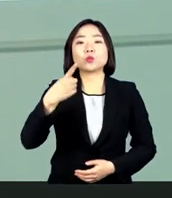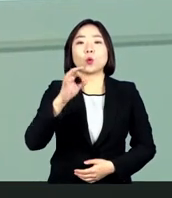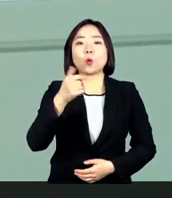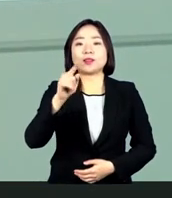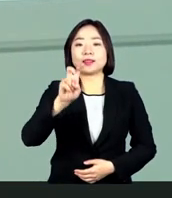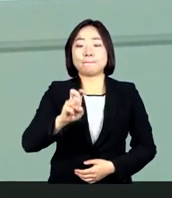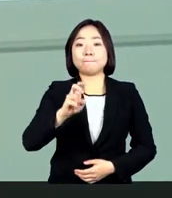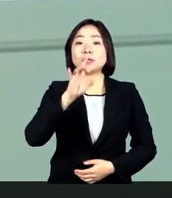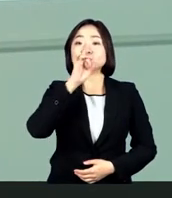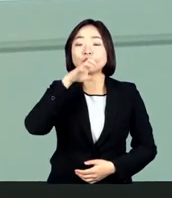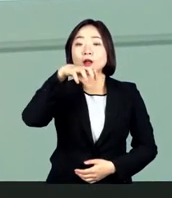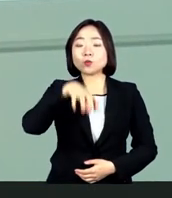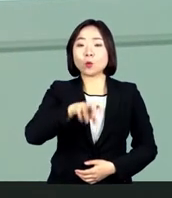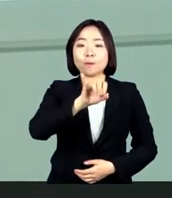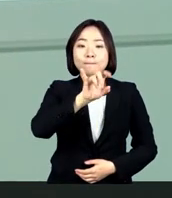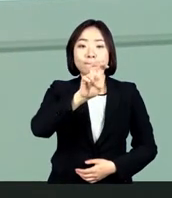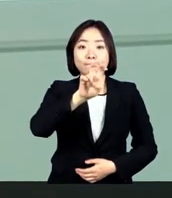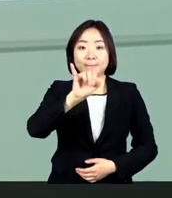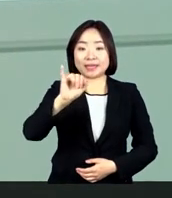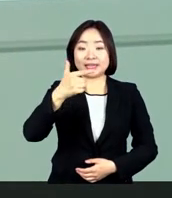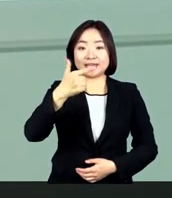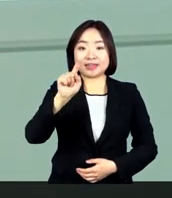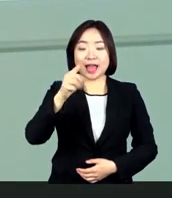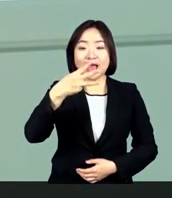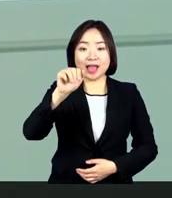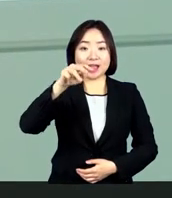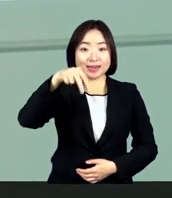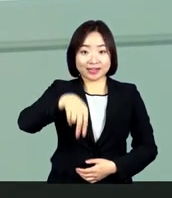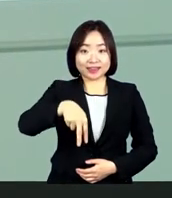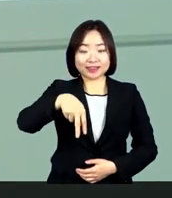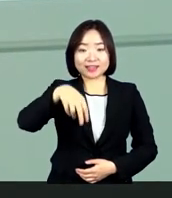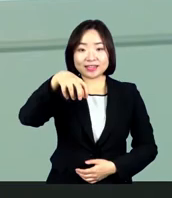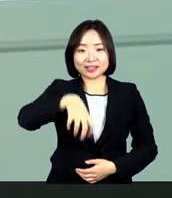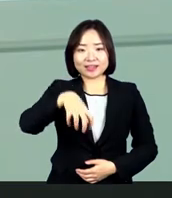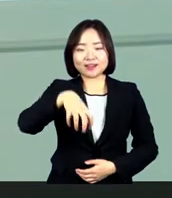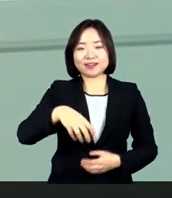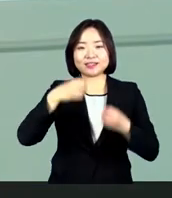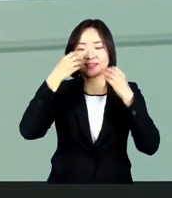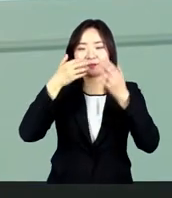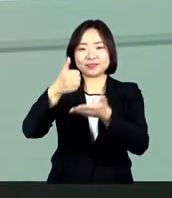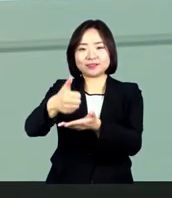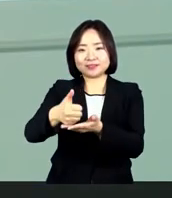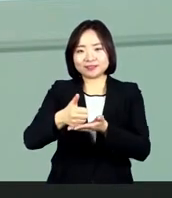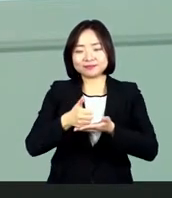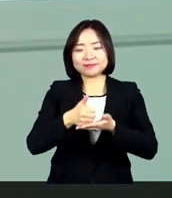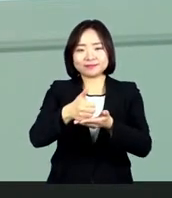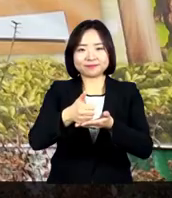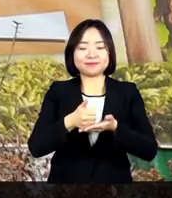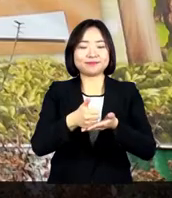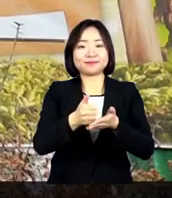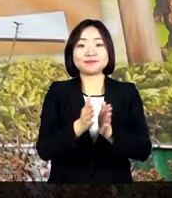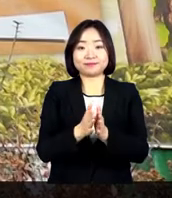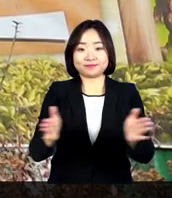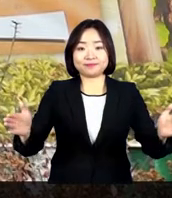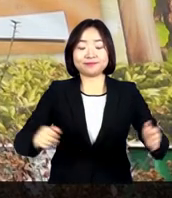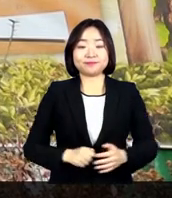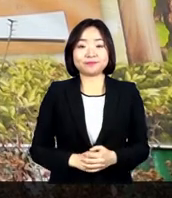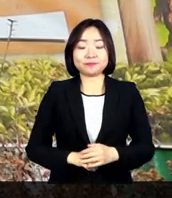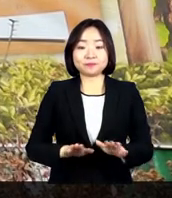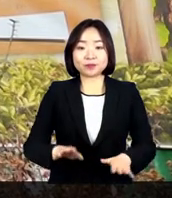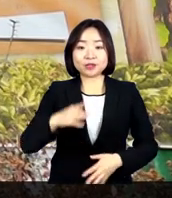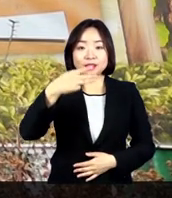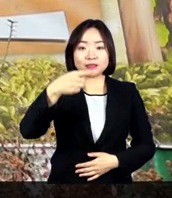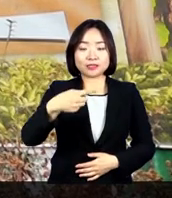동남구 중앙동에 위치한 미나리길 벽화마을이 봄을 맞아 새단장을 마치고 손님 맞이에 나섰습니다. 중앙동은